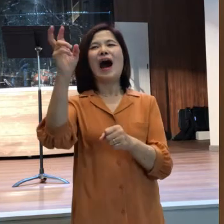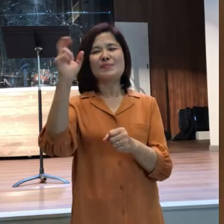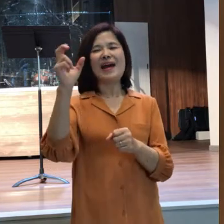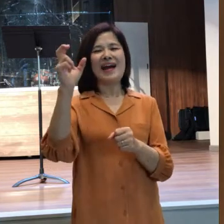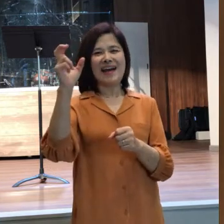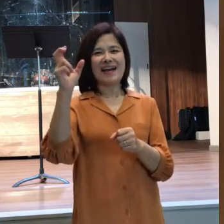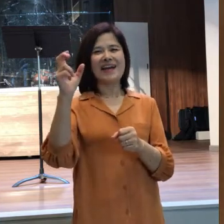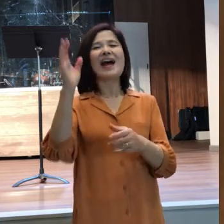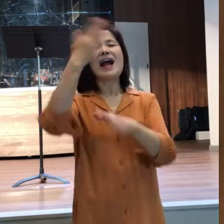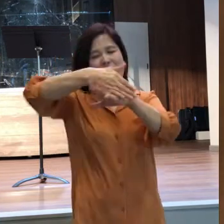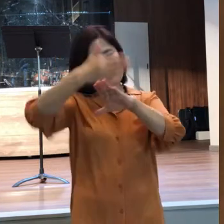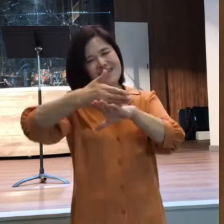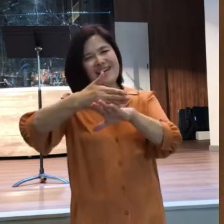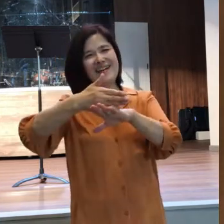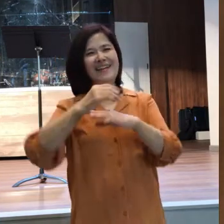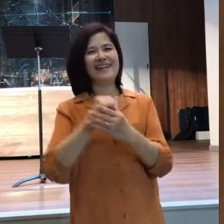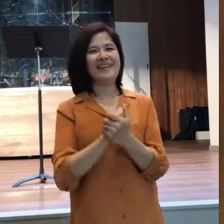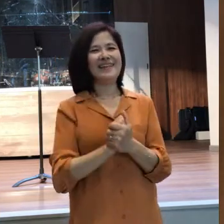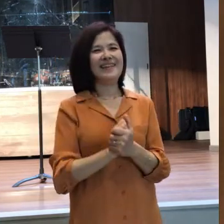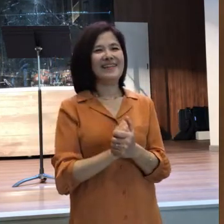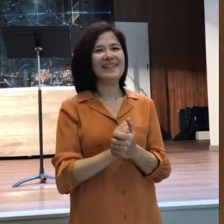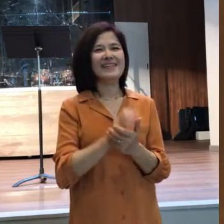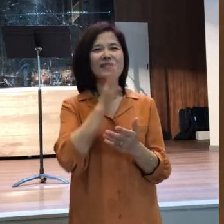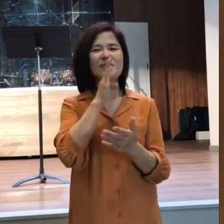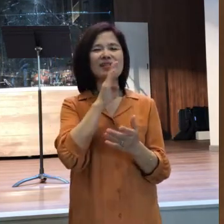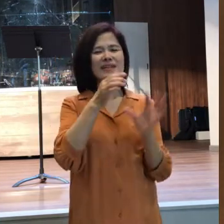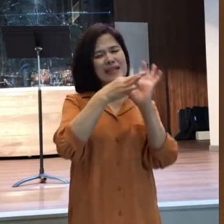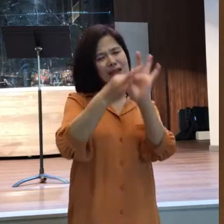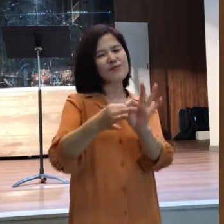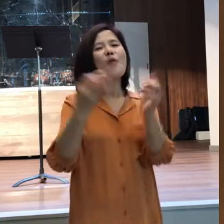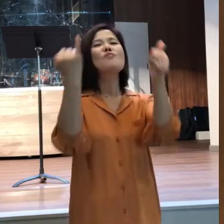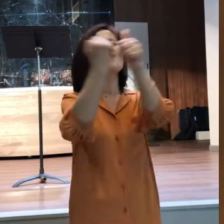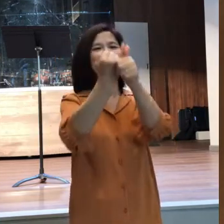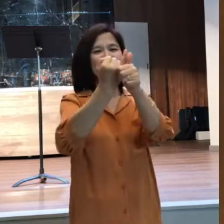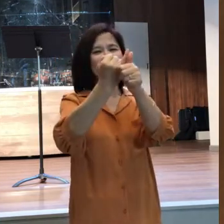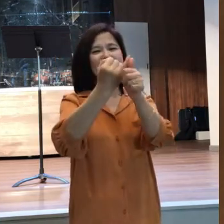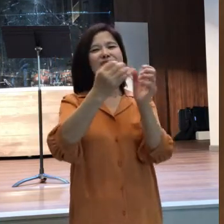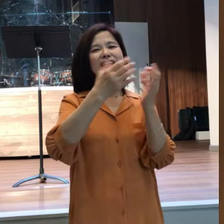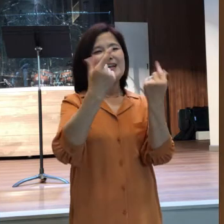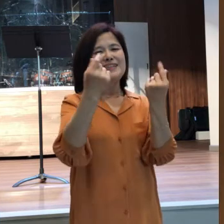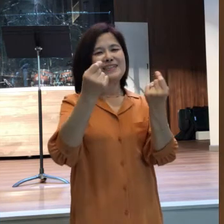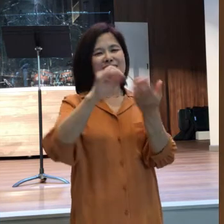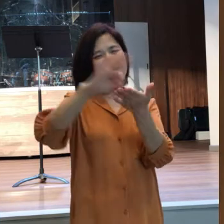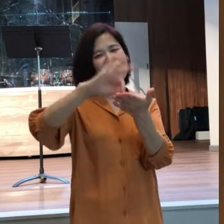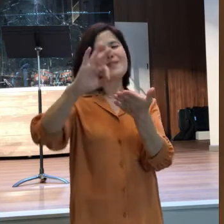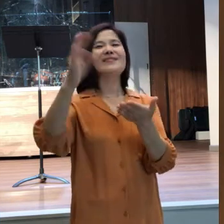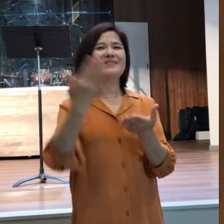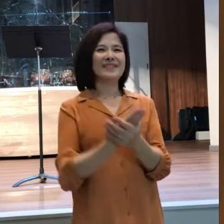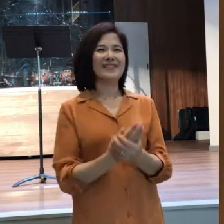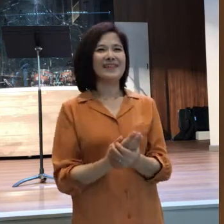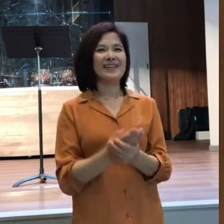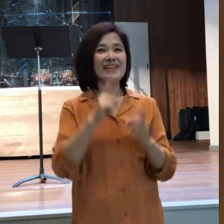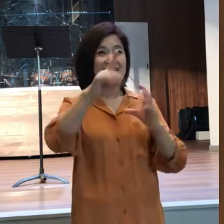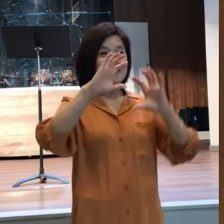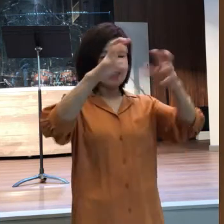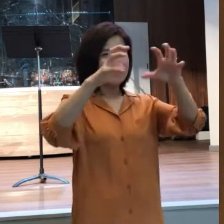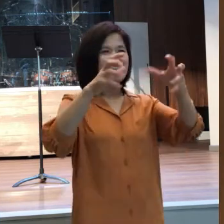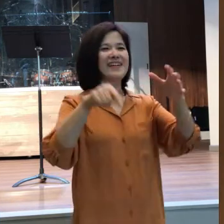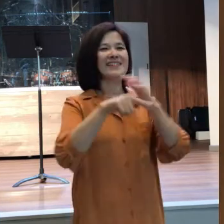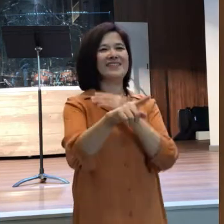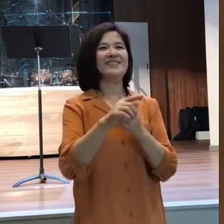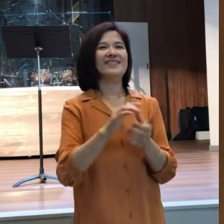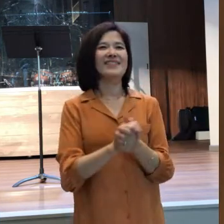개치, 감사. 그 원리로 살면 돼요. 살고. 여러분, 이